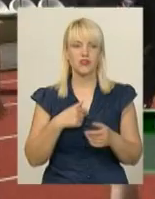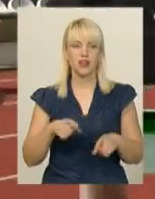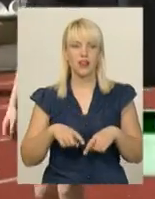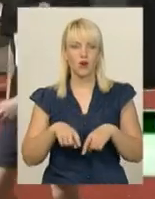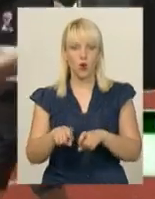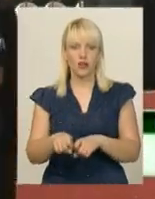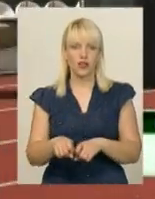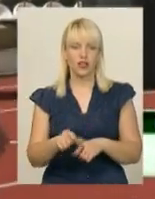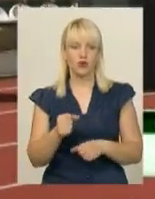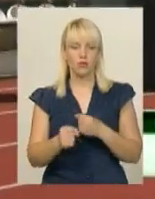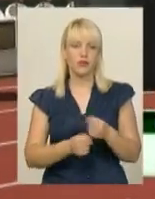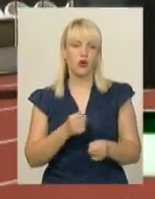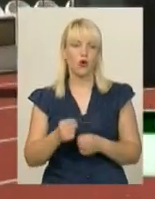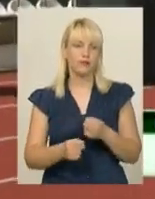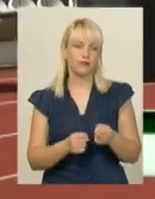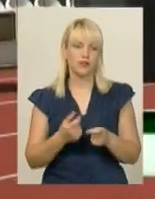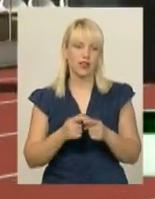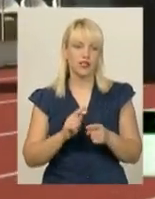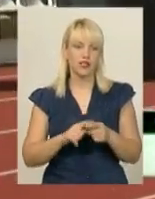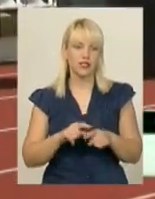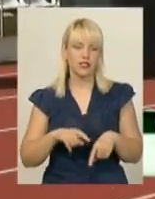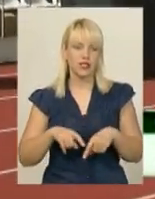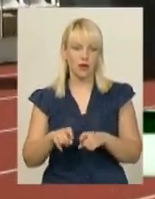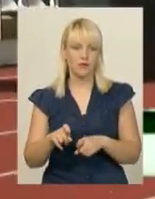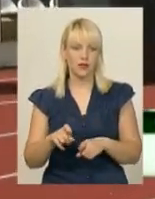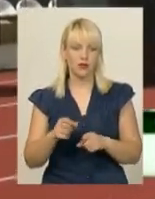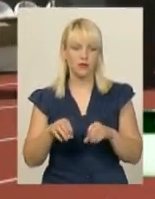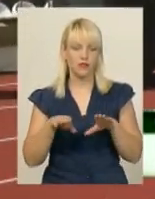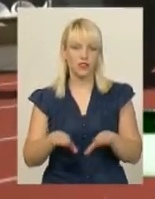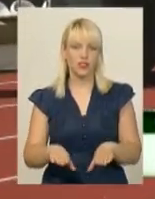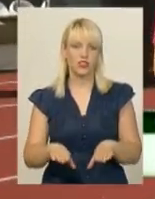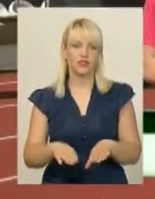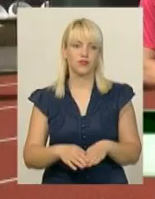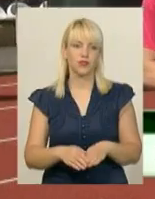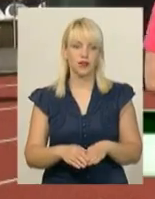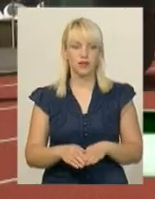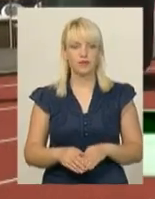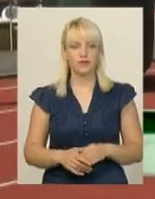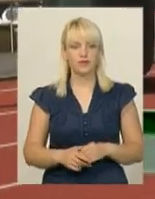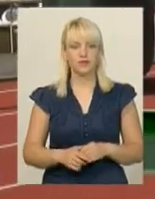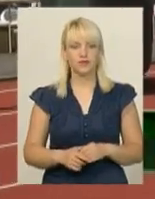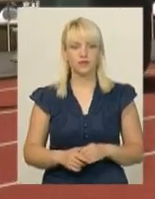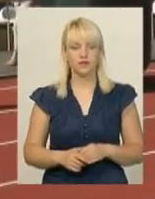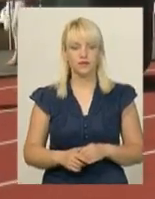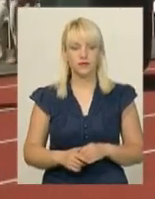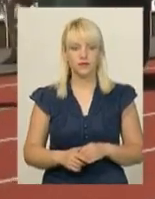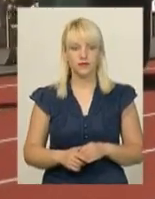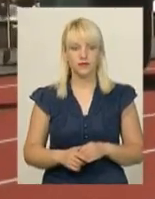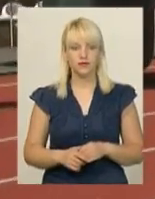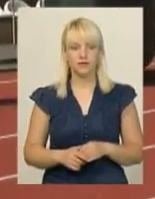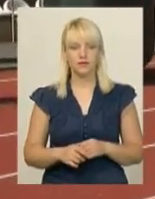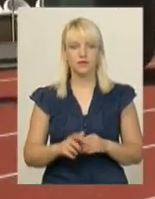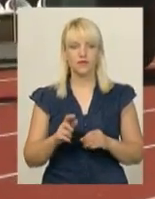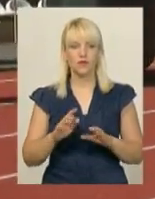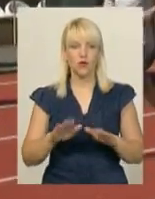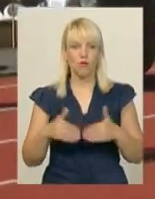атлетикою, бігом. Цим забігом вирішив зайнятися, тому що порадив